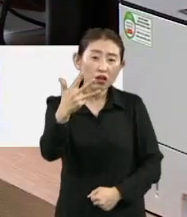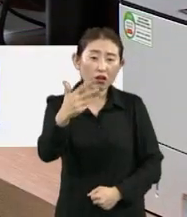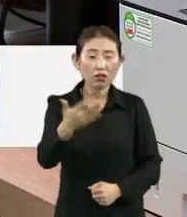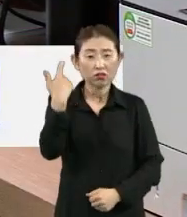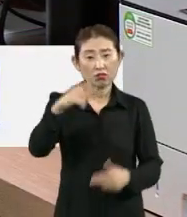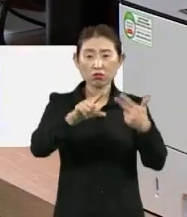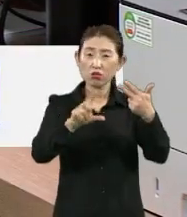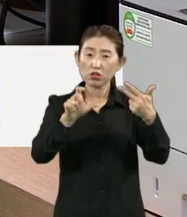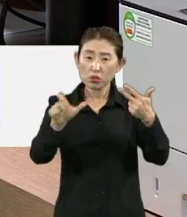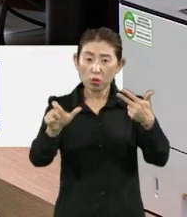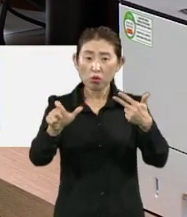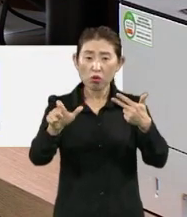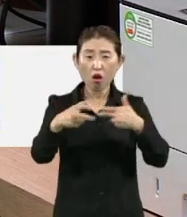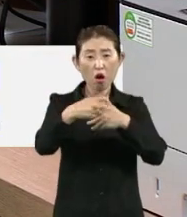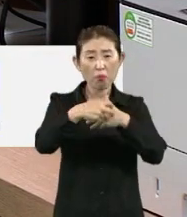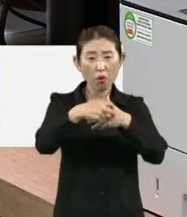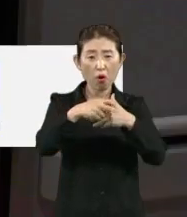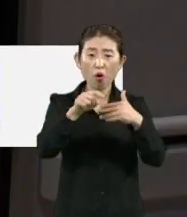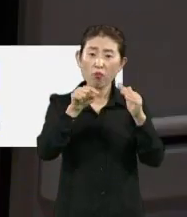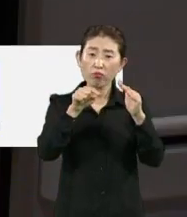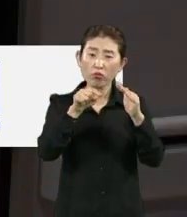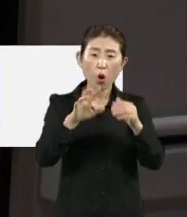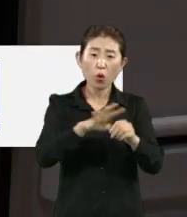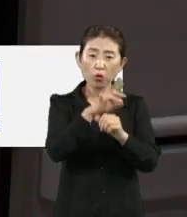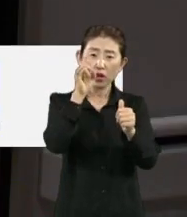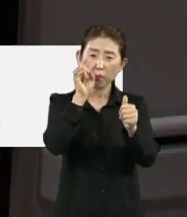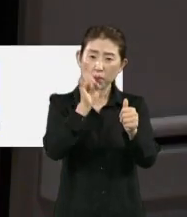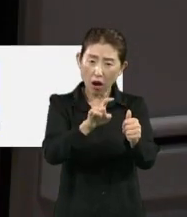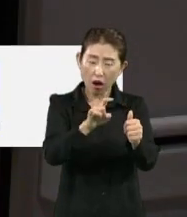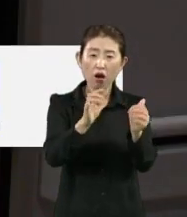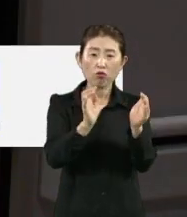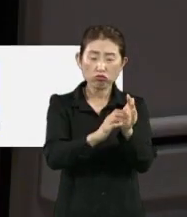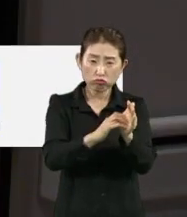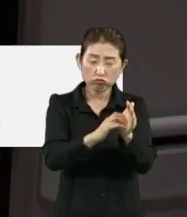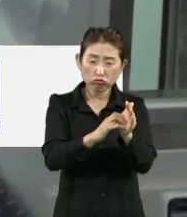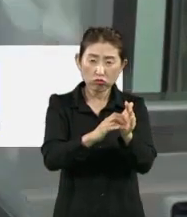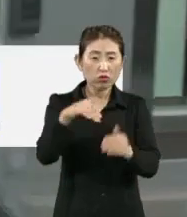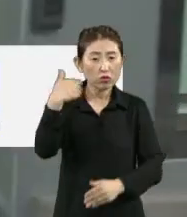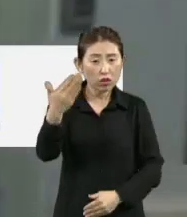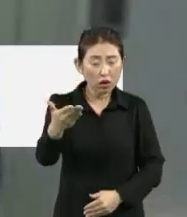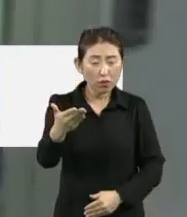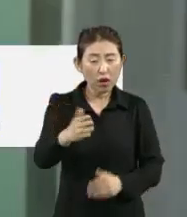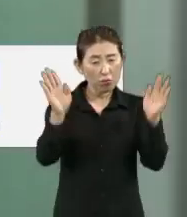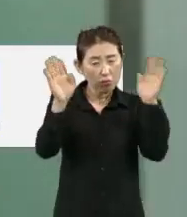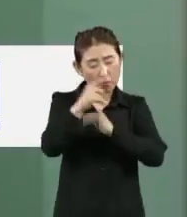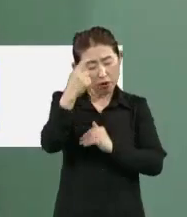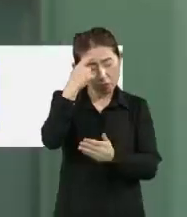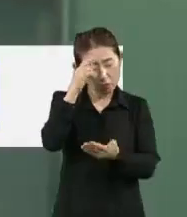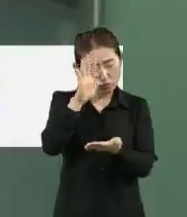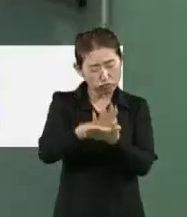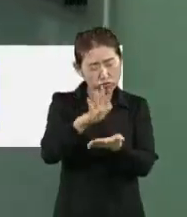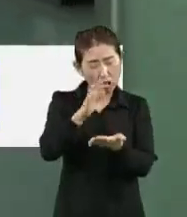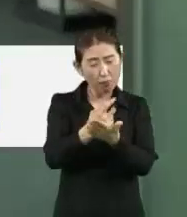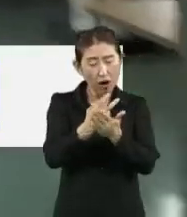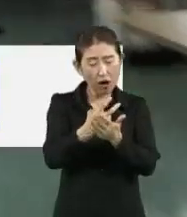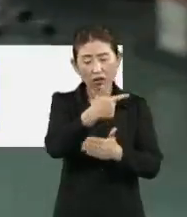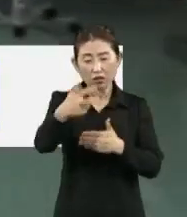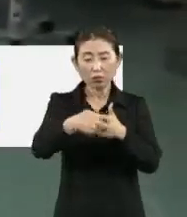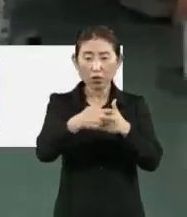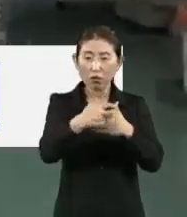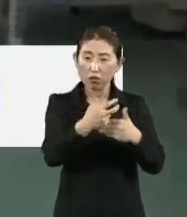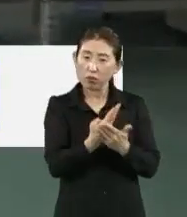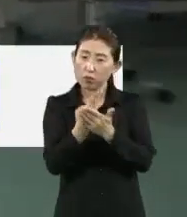8살 A양은 지난 15일 지역병원에서 코로나19 확진 판정을 받았으며 당일 밤 고열 증세를 호소해